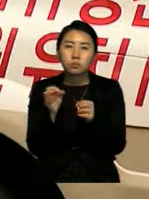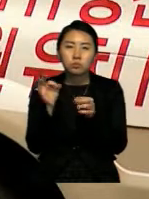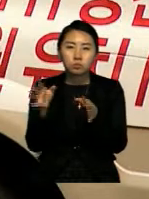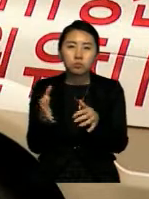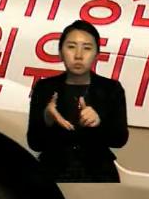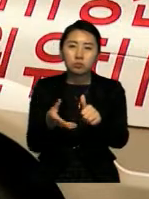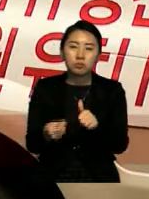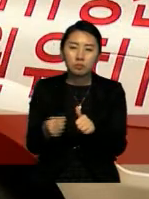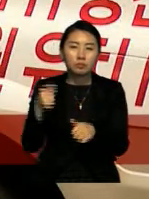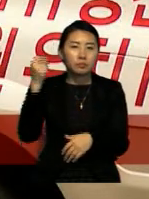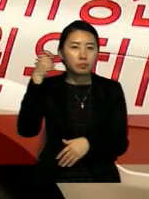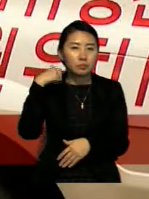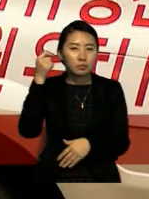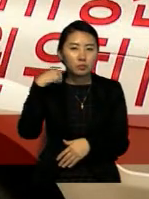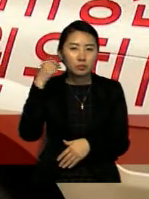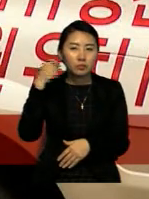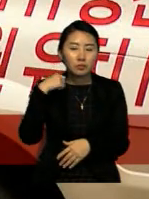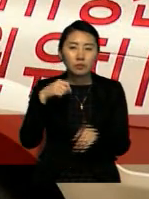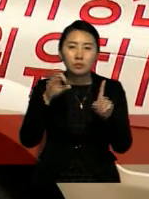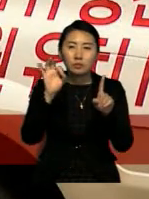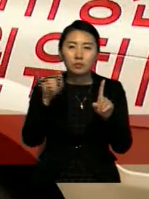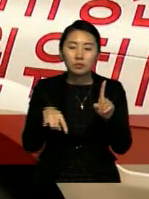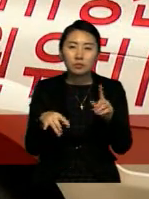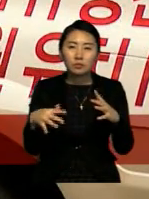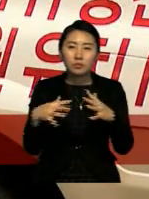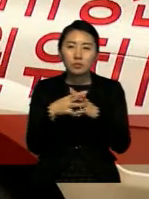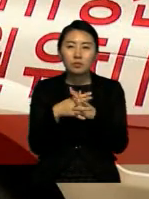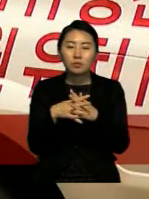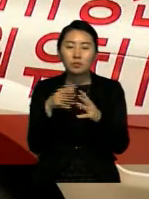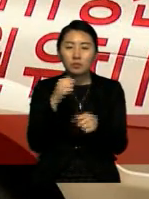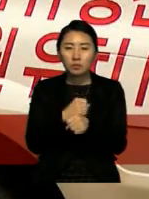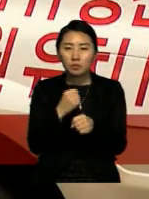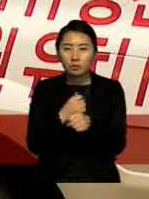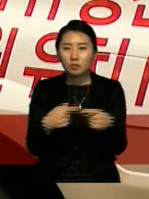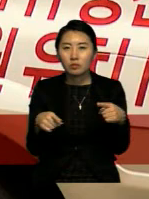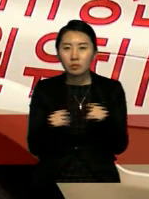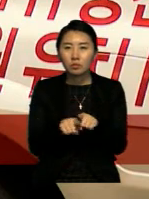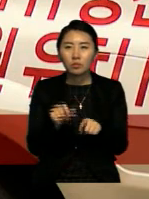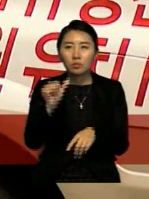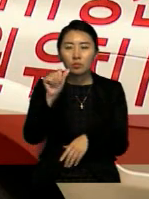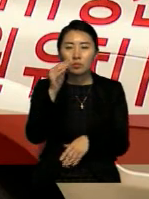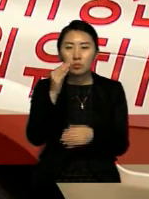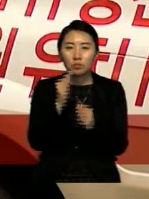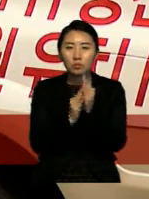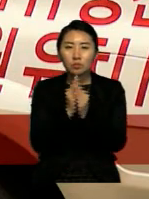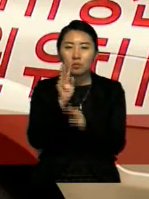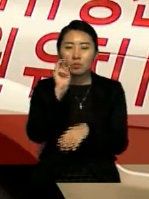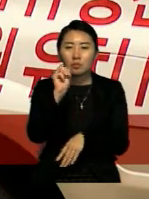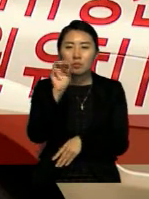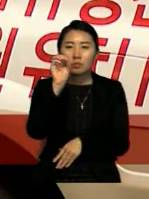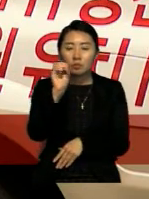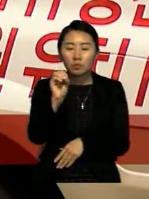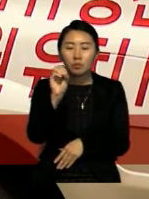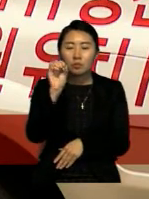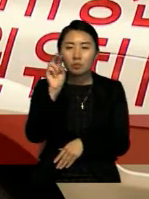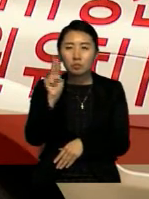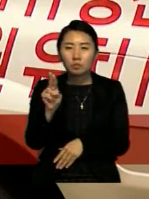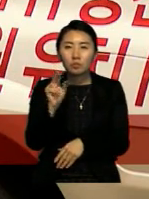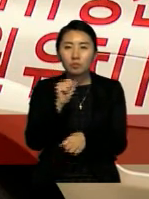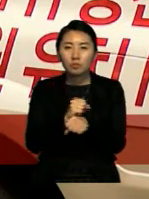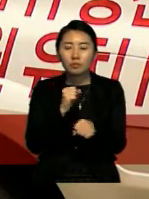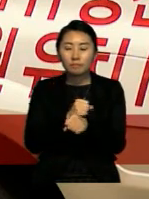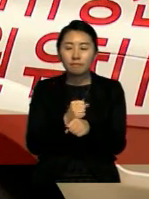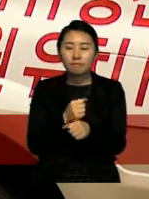이미 중국 1위 건설업체 중건건설과 5조 원의 MOU를 체결하고 제가